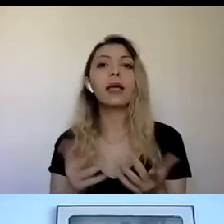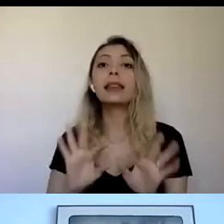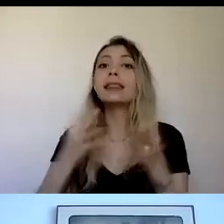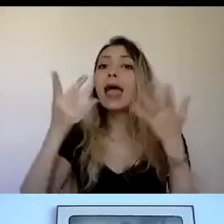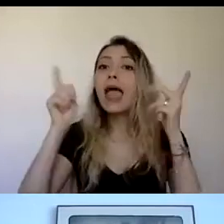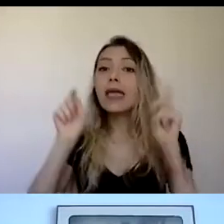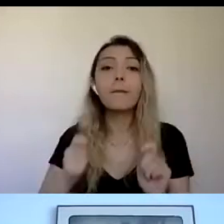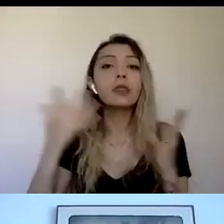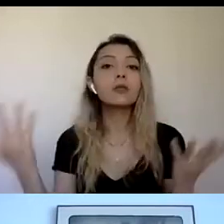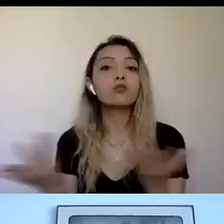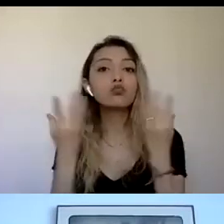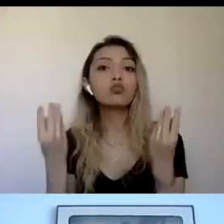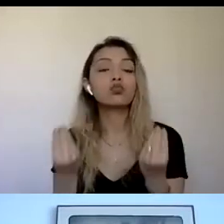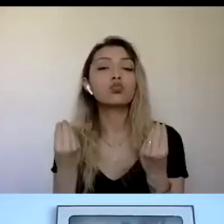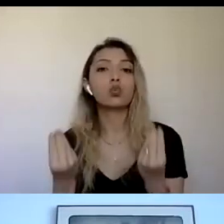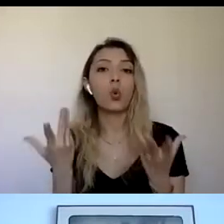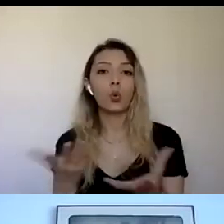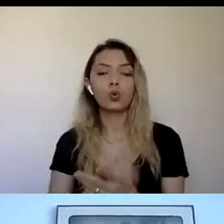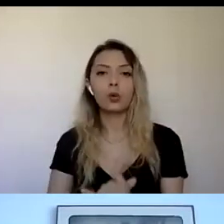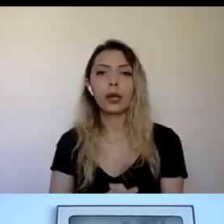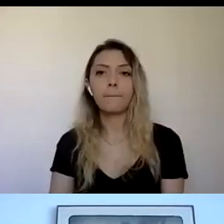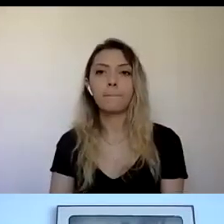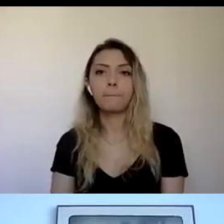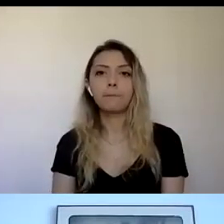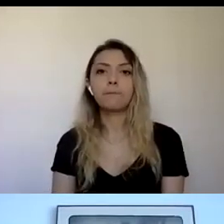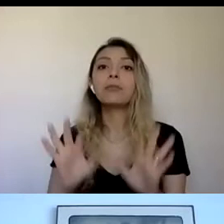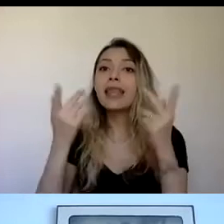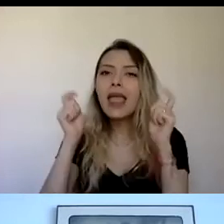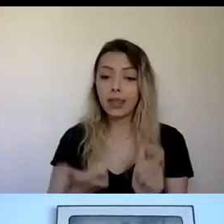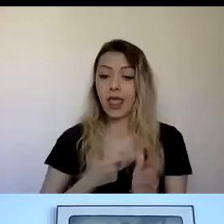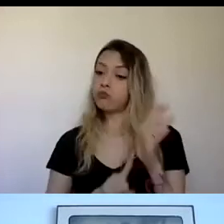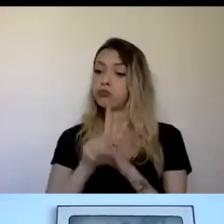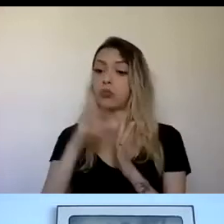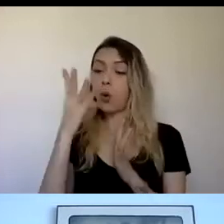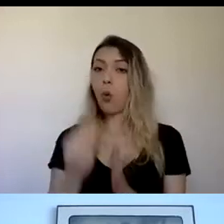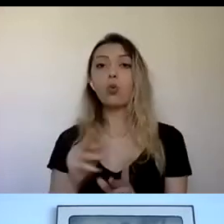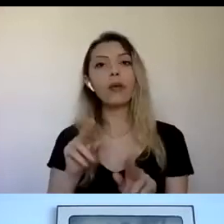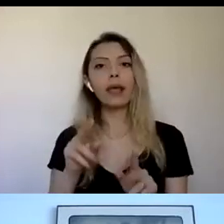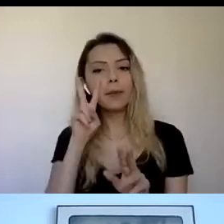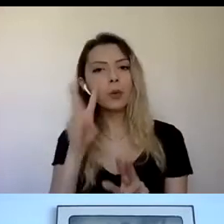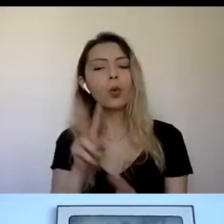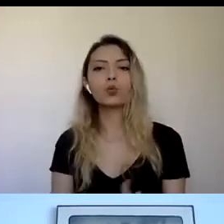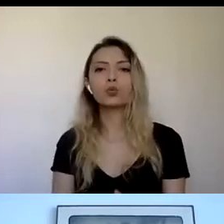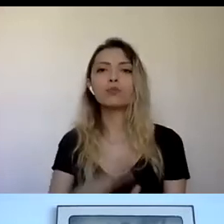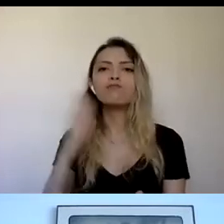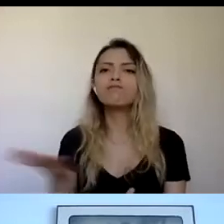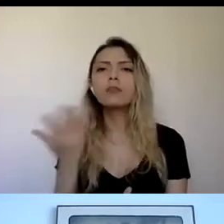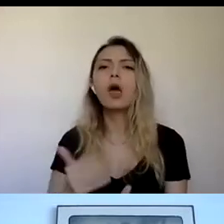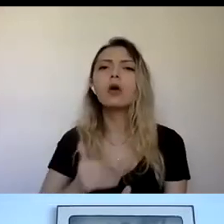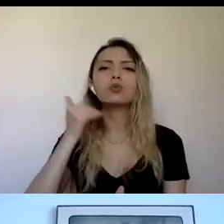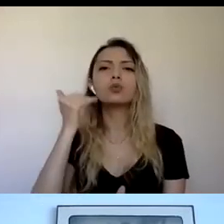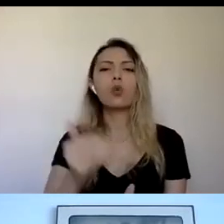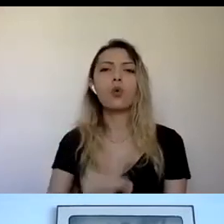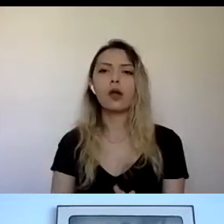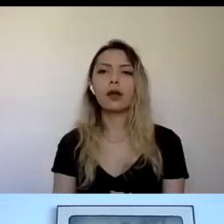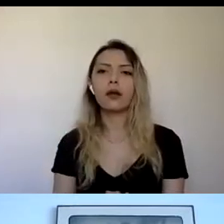yasa bir başarı sayılacağını görürsünüz. Daha sonra da